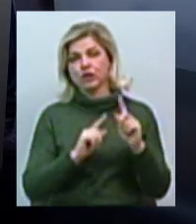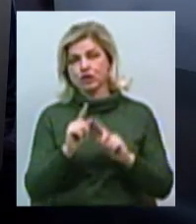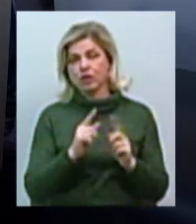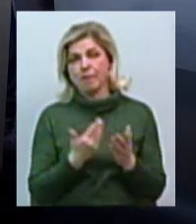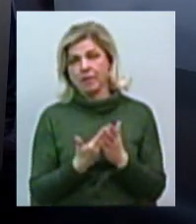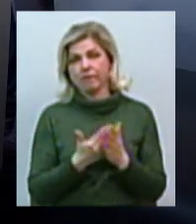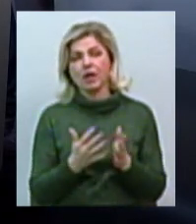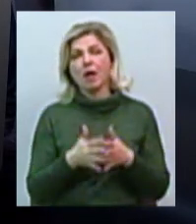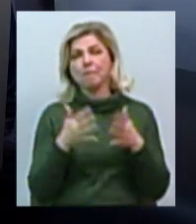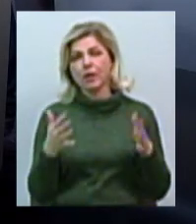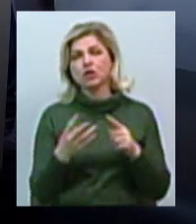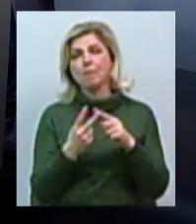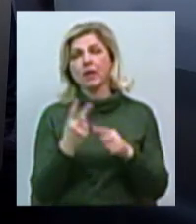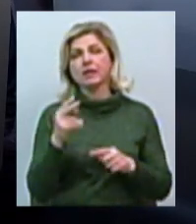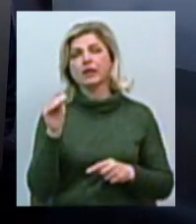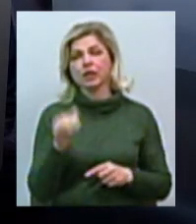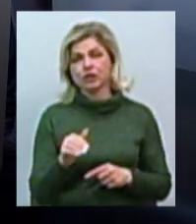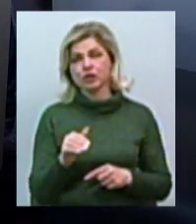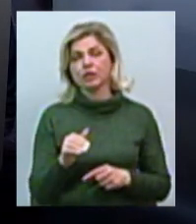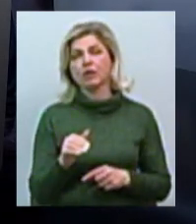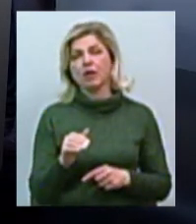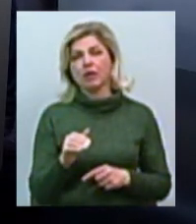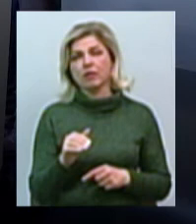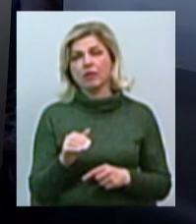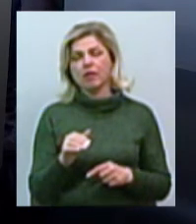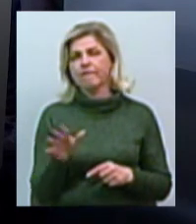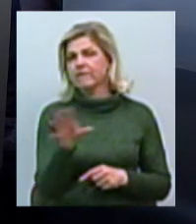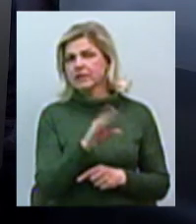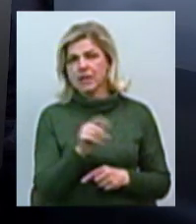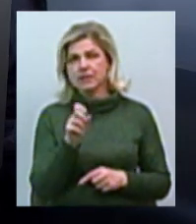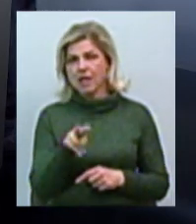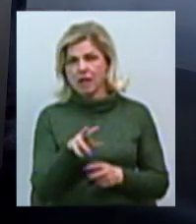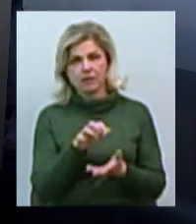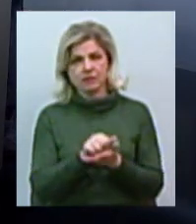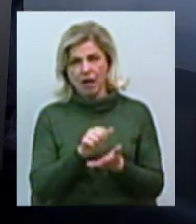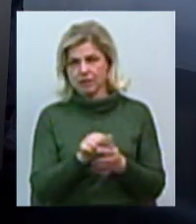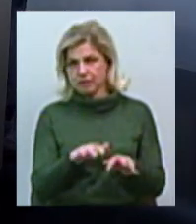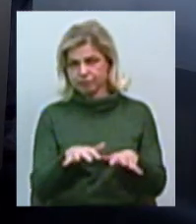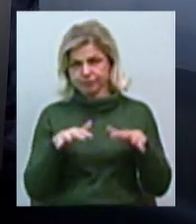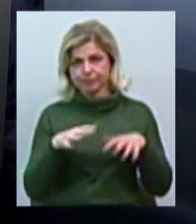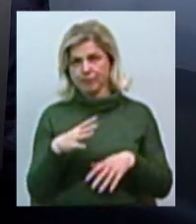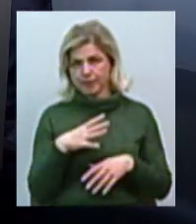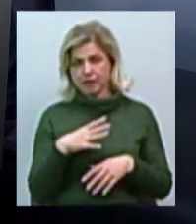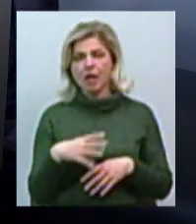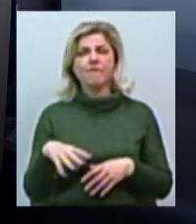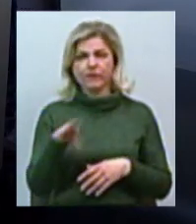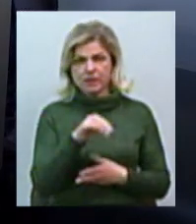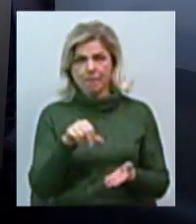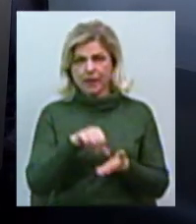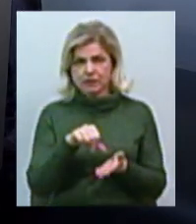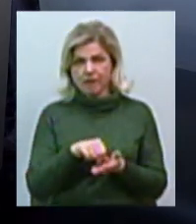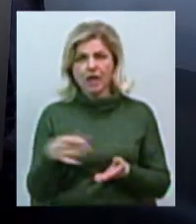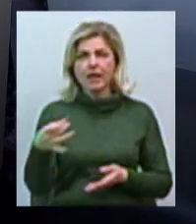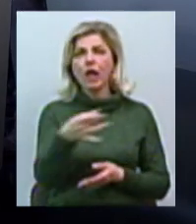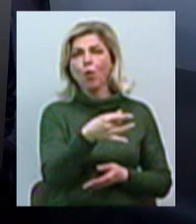більше, ніж 1500. Все було зайнято, весь зал. От. Всі були представлені